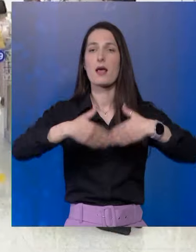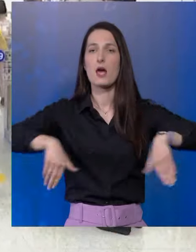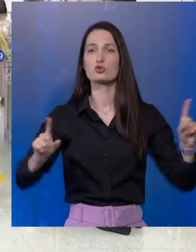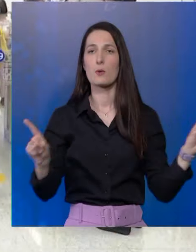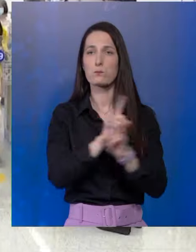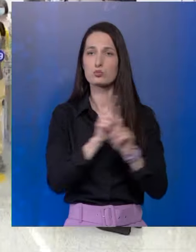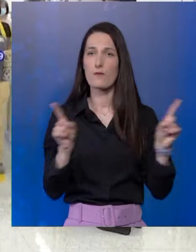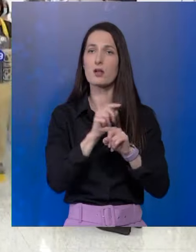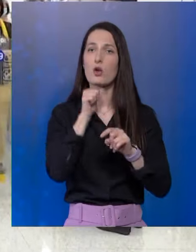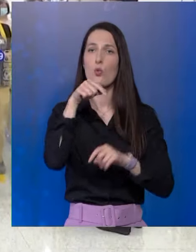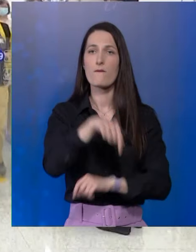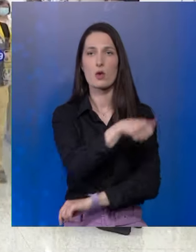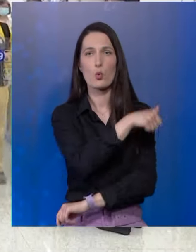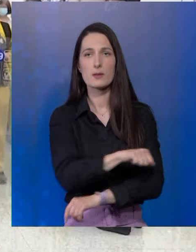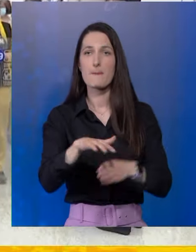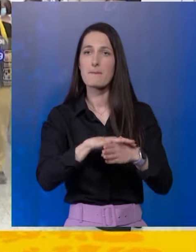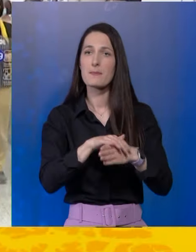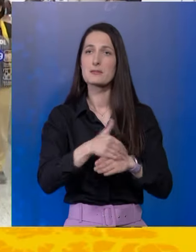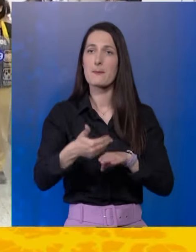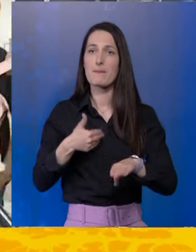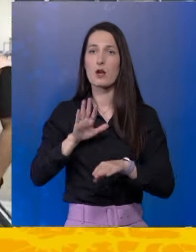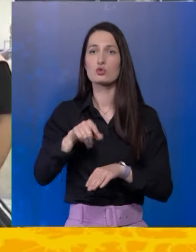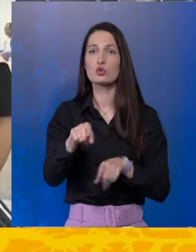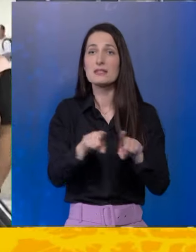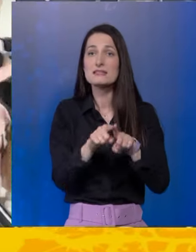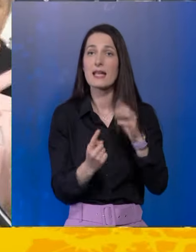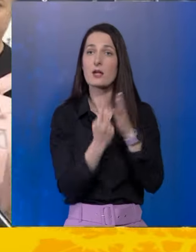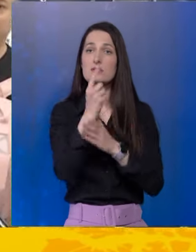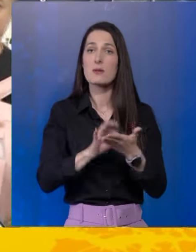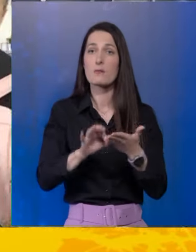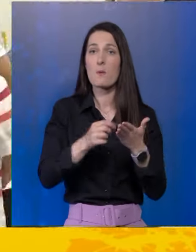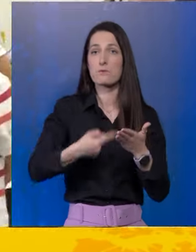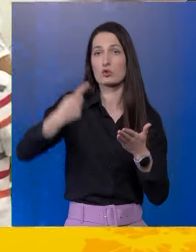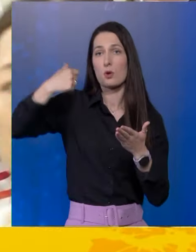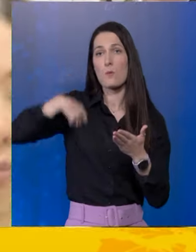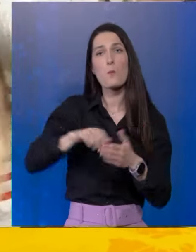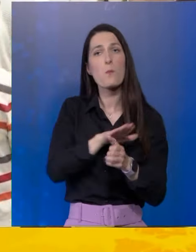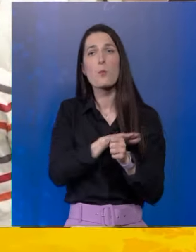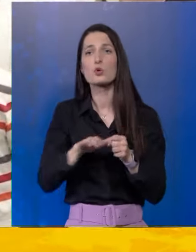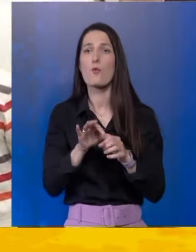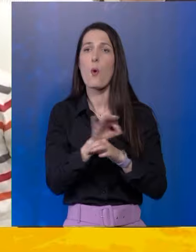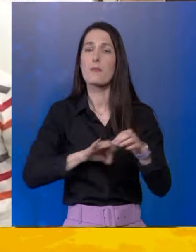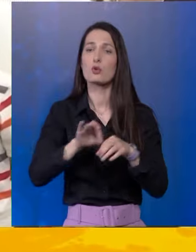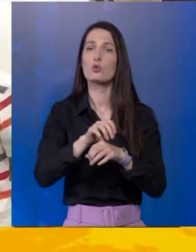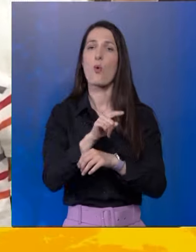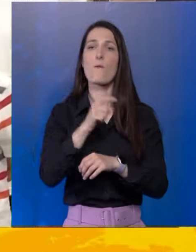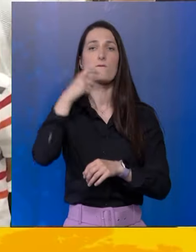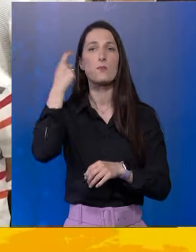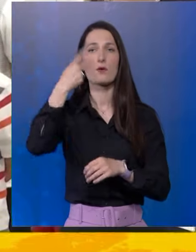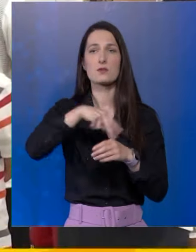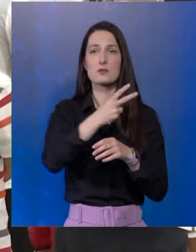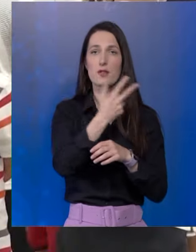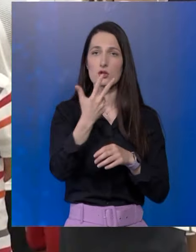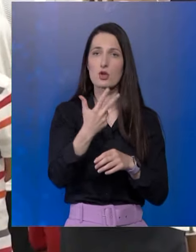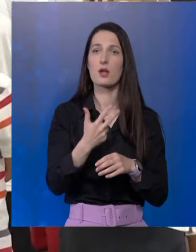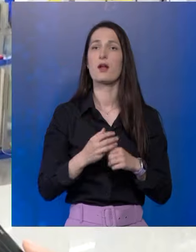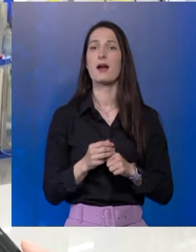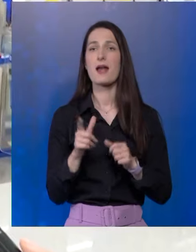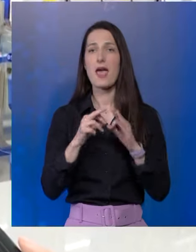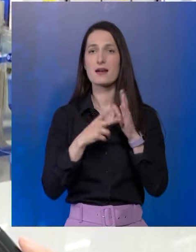godine, 5 mjeseci pre nego što je isti rezultat zabeležen prošle godine. Potpuno operativan od februara